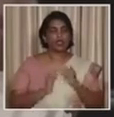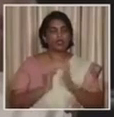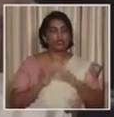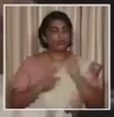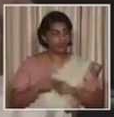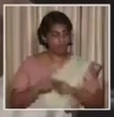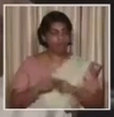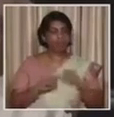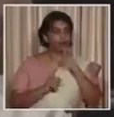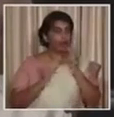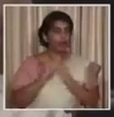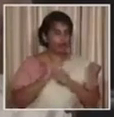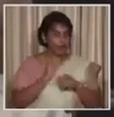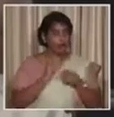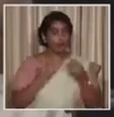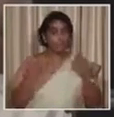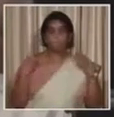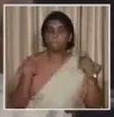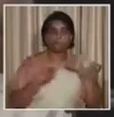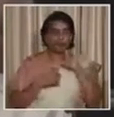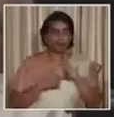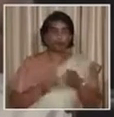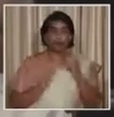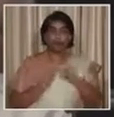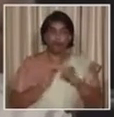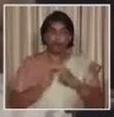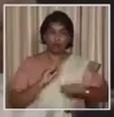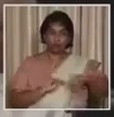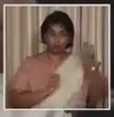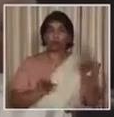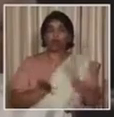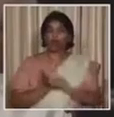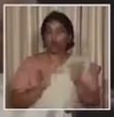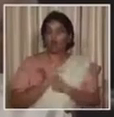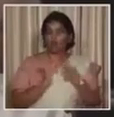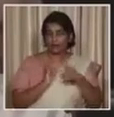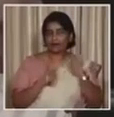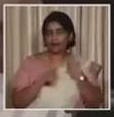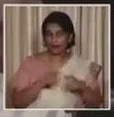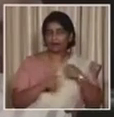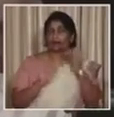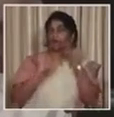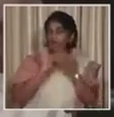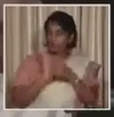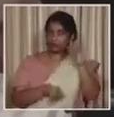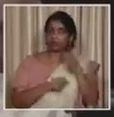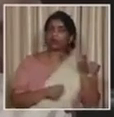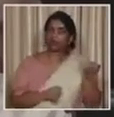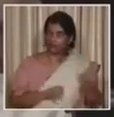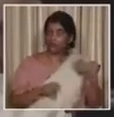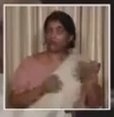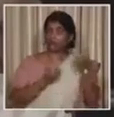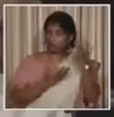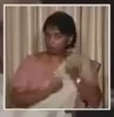IMF විස්තීර්ණ ණය පහසුකම් කියන්නේ ගිනි පොලියට ගන්නා තවත් ණයක් විතරයි කියලා අර්ථ දක්වන අයත් ඉන්නවා මේ